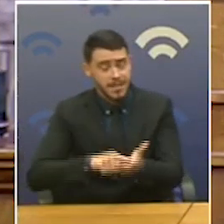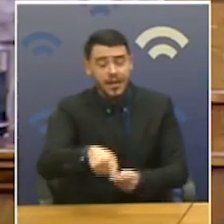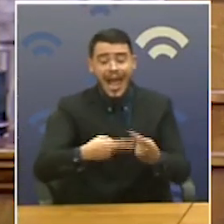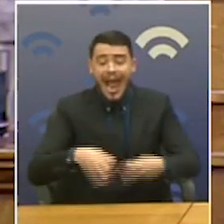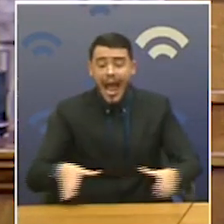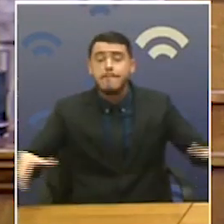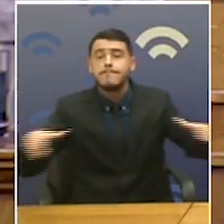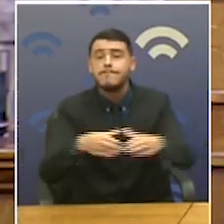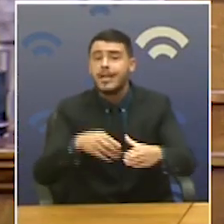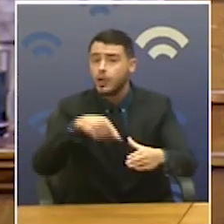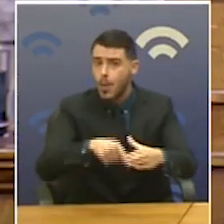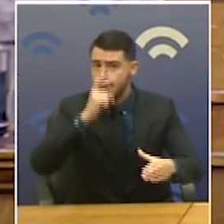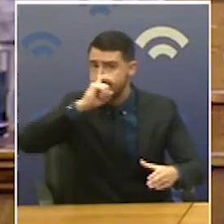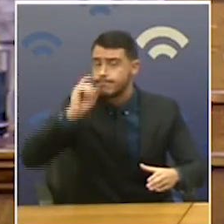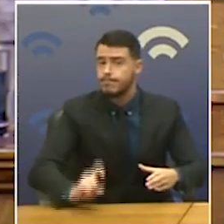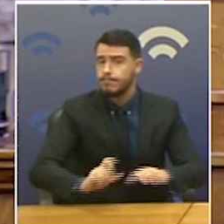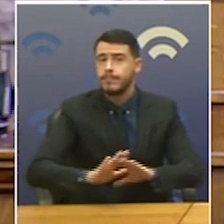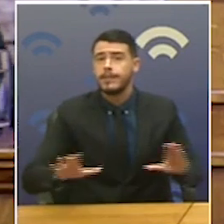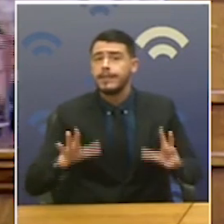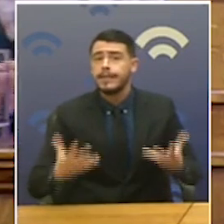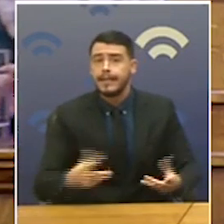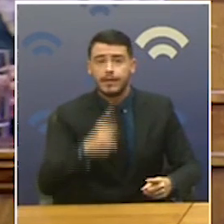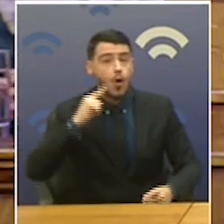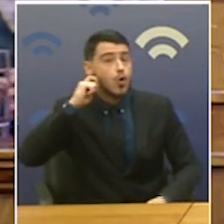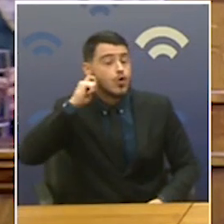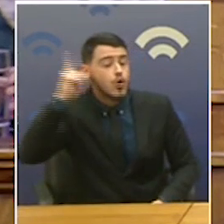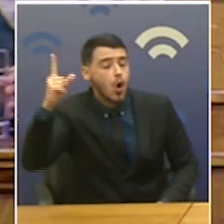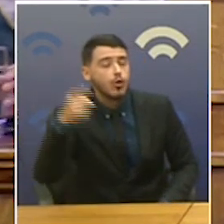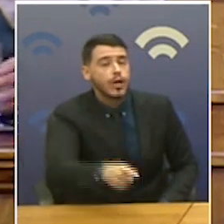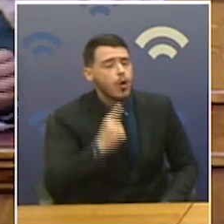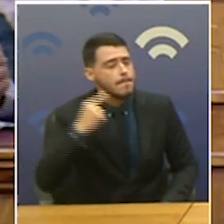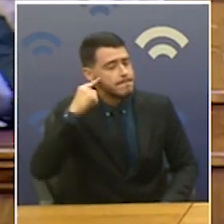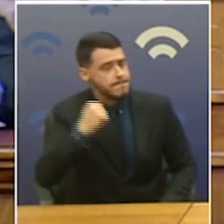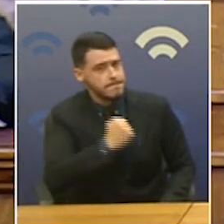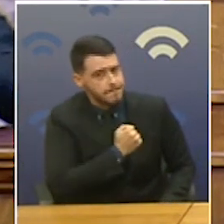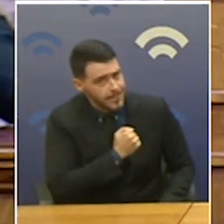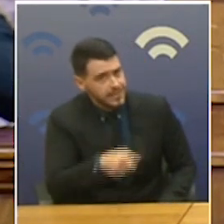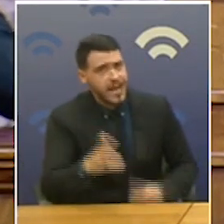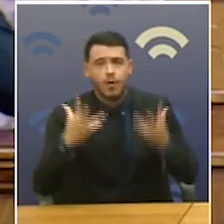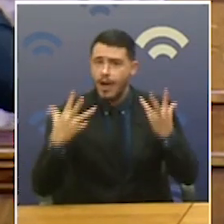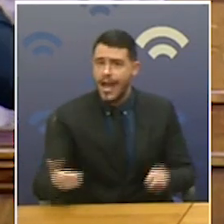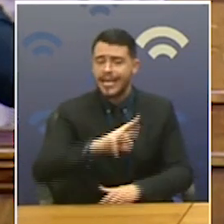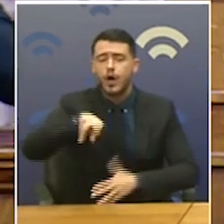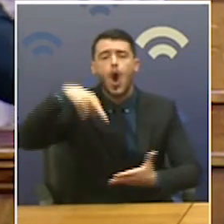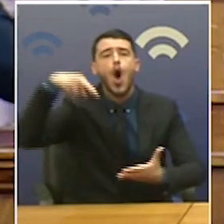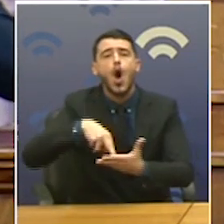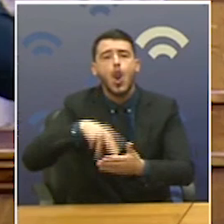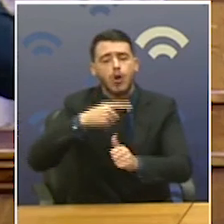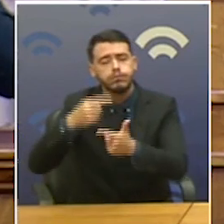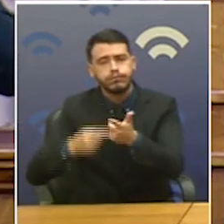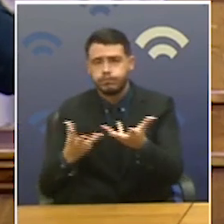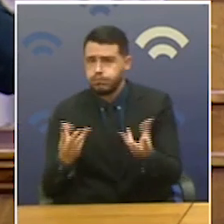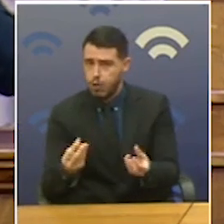να υπηρετήσει αυτόν τον εορτασμό και ανταποκρίνεται, πιστεύω, σε αυτόν τον πολυδιάστατο χαρακτήρα του. Η επικεφαλής της